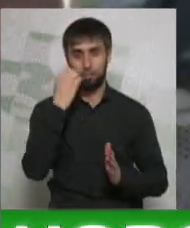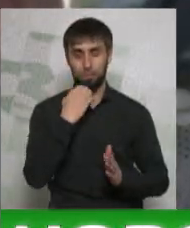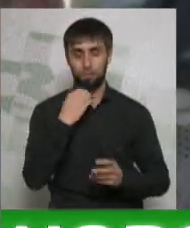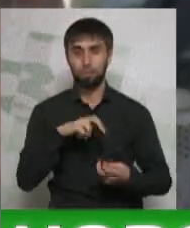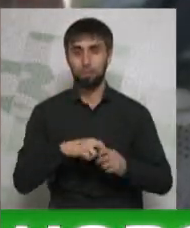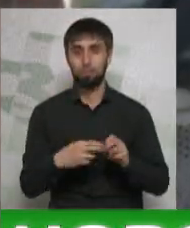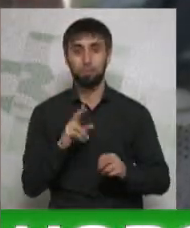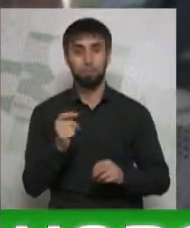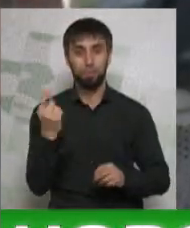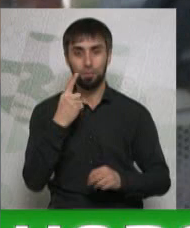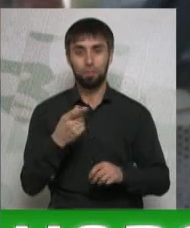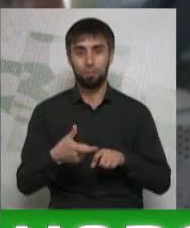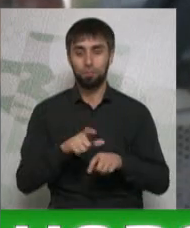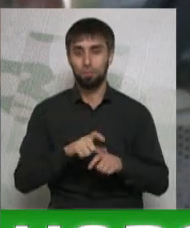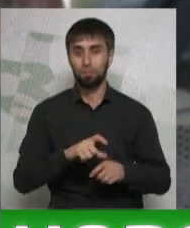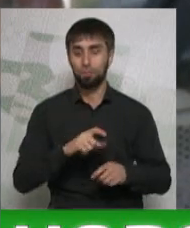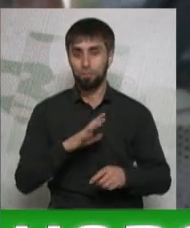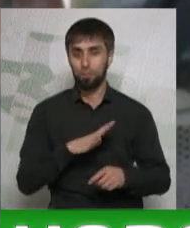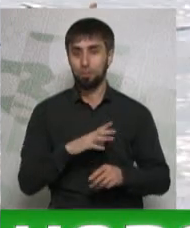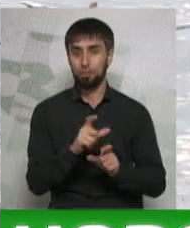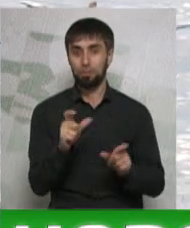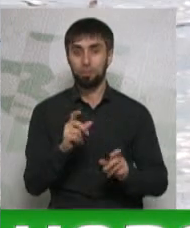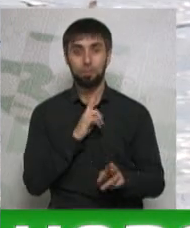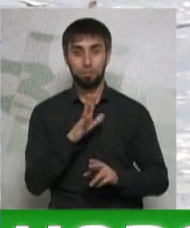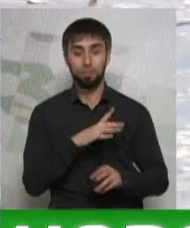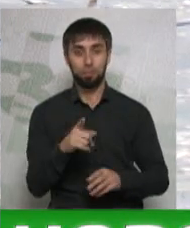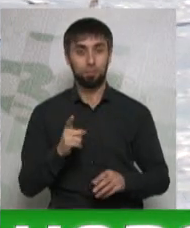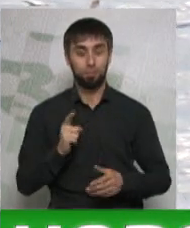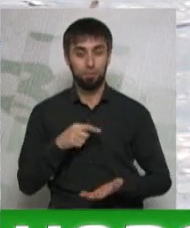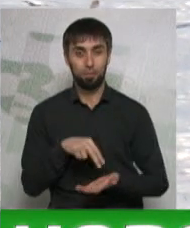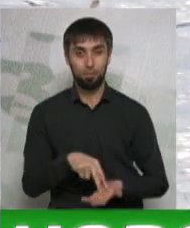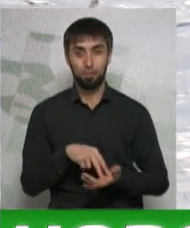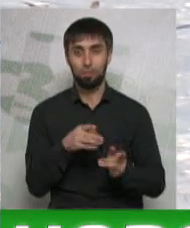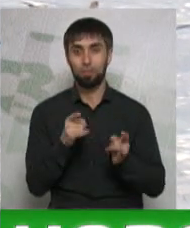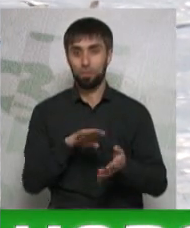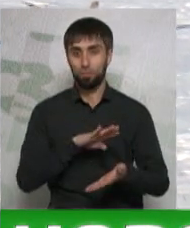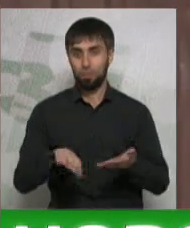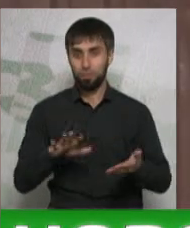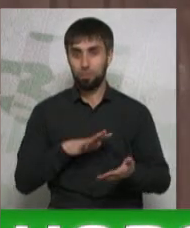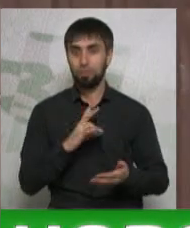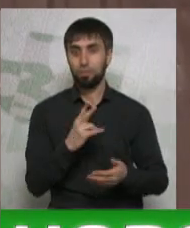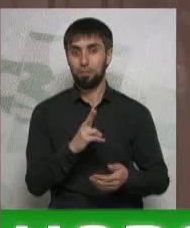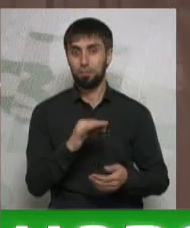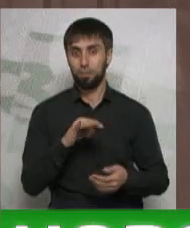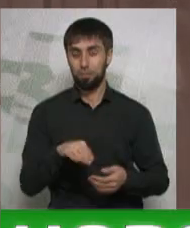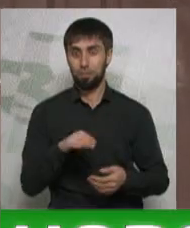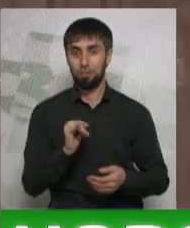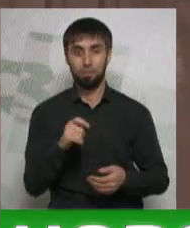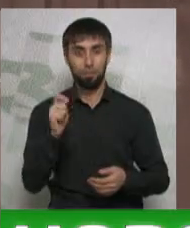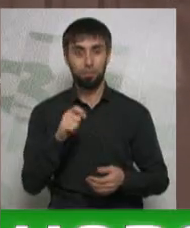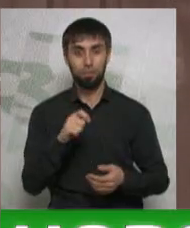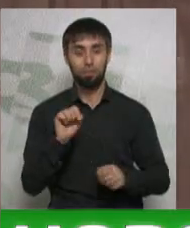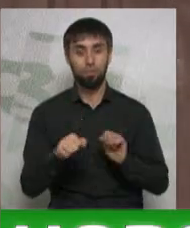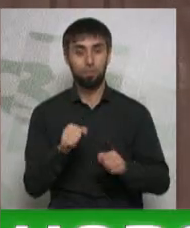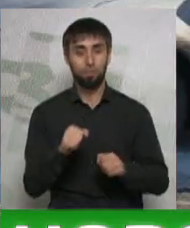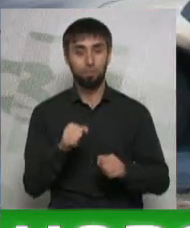Проблема, как выяснилось, стояла остро. Пассажиры жалуются, что не могли дождаться водителей, которые курсировали раньше по маршруту Назрань-Куртат. А в воскресенье